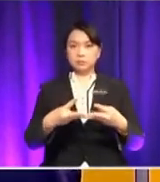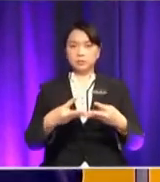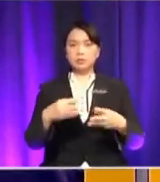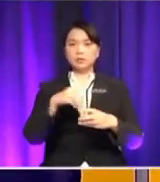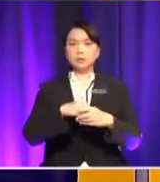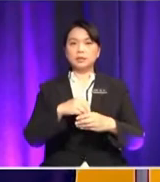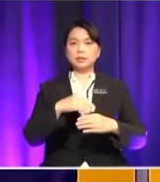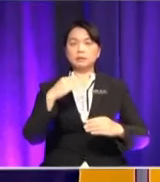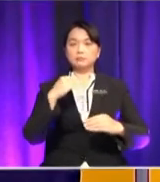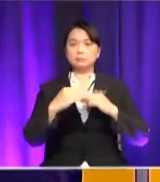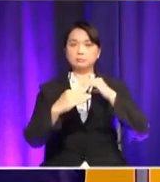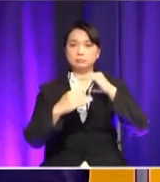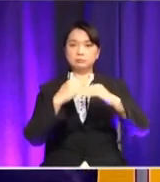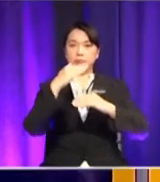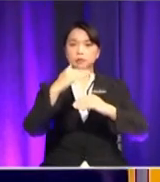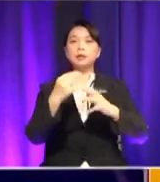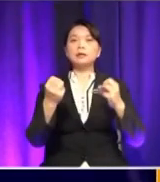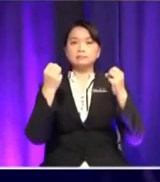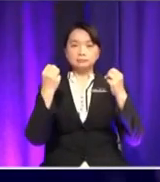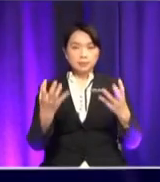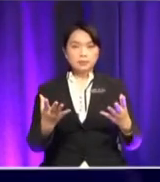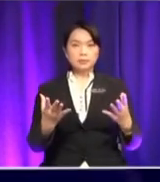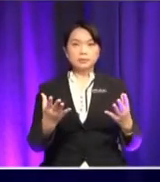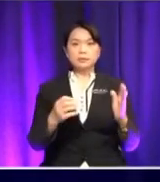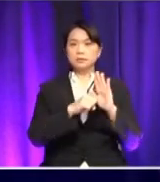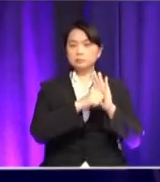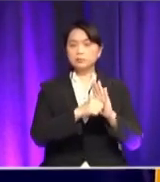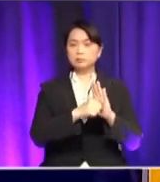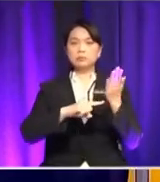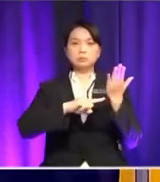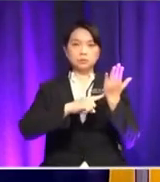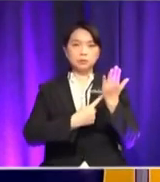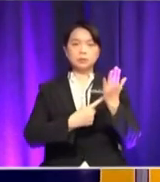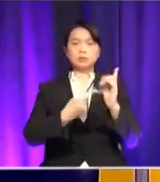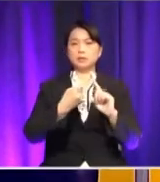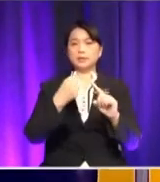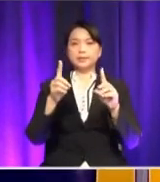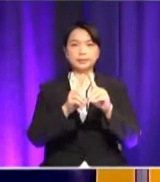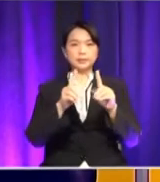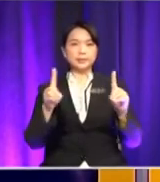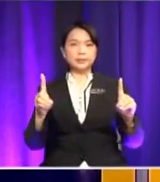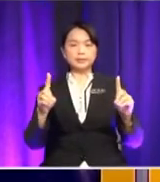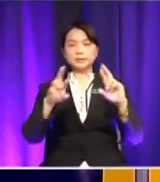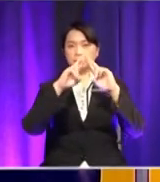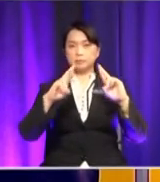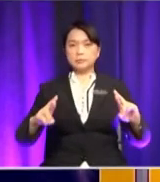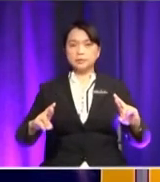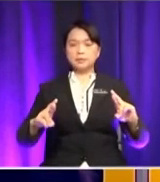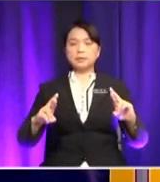bangunan ke banyak simbol piawai dalam lukisan bangunannya oke bermula dari pada dinding Gombong